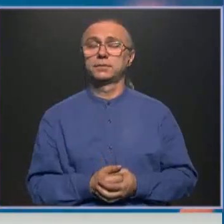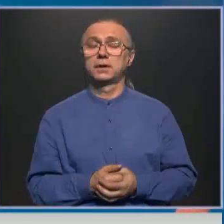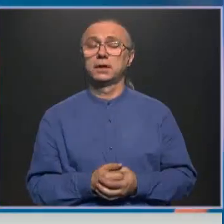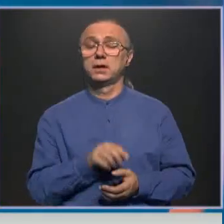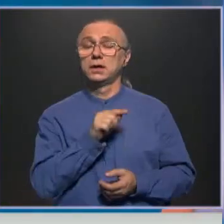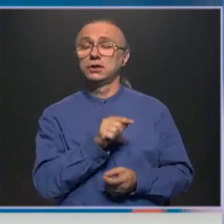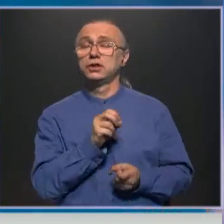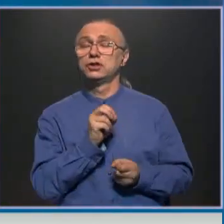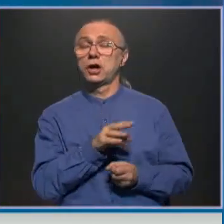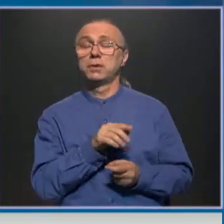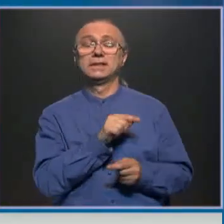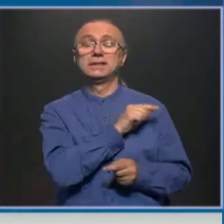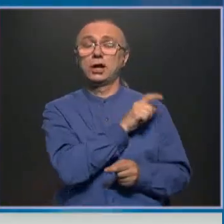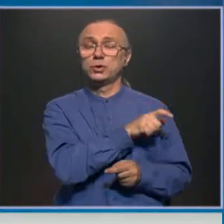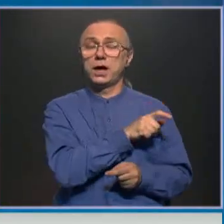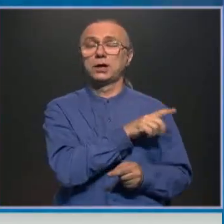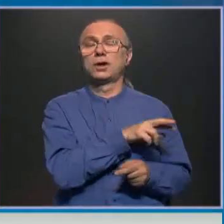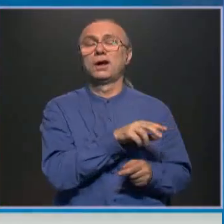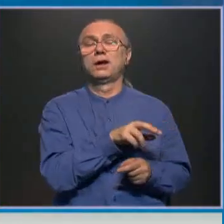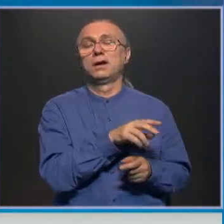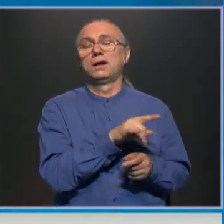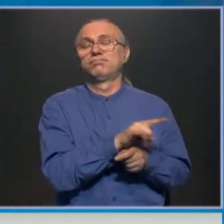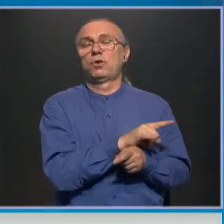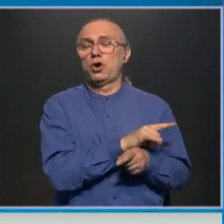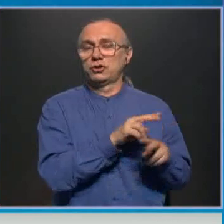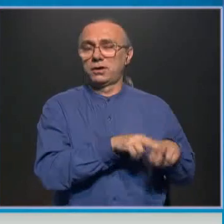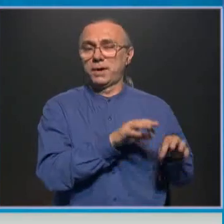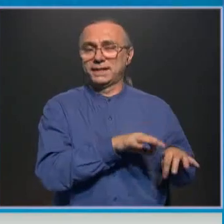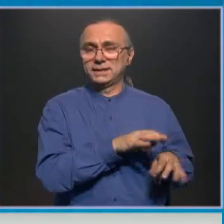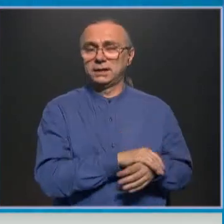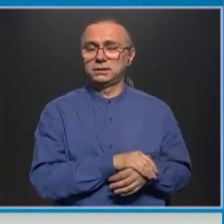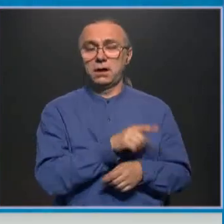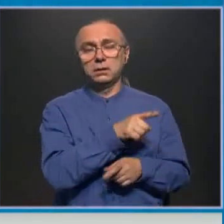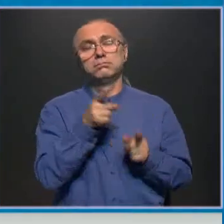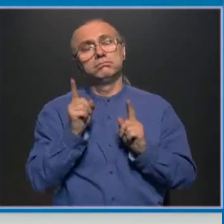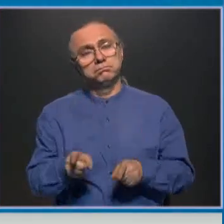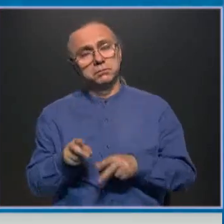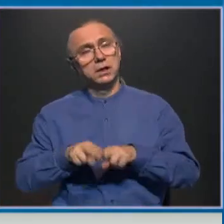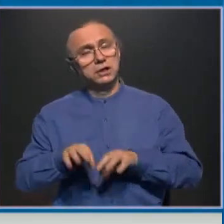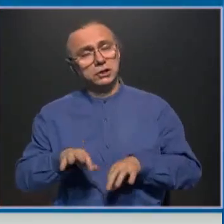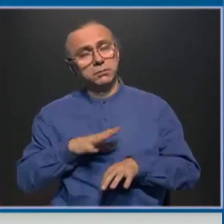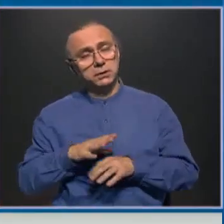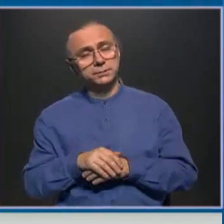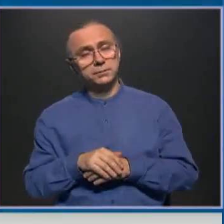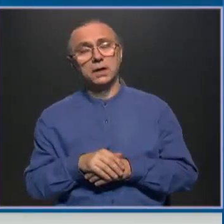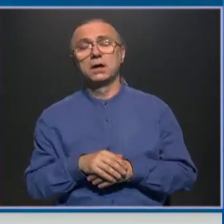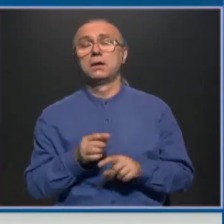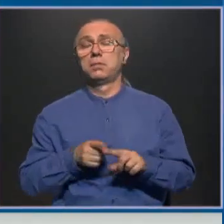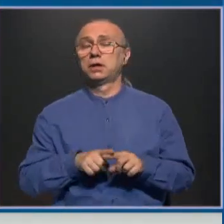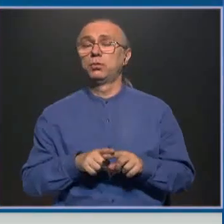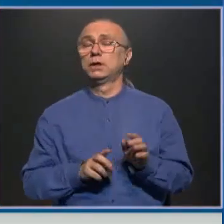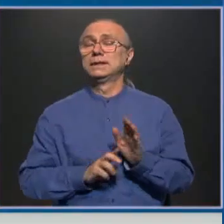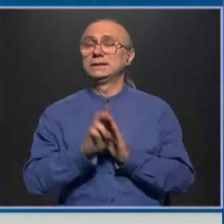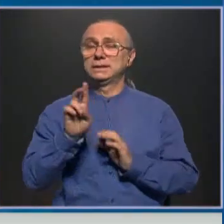украинской раскольничьей группировке. Однако, поскольку они крещенные православные люди, пусть и отступившие, то церковь может за них молиться.